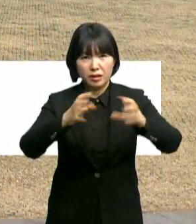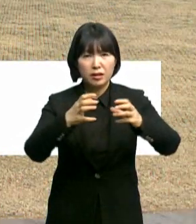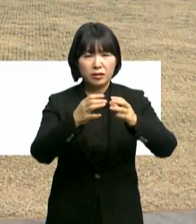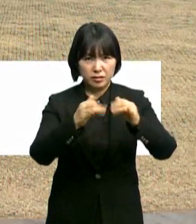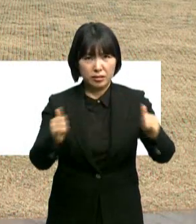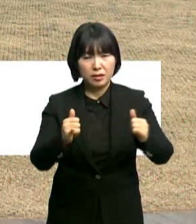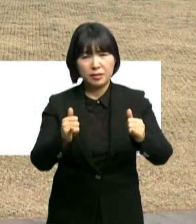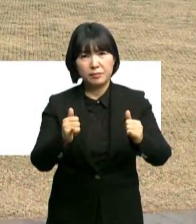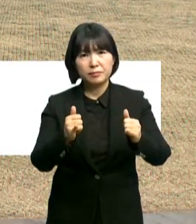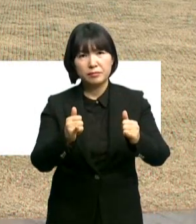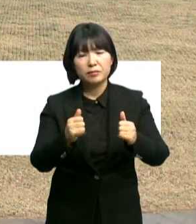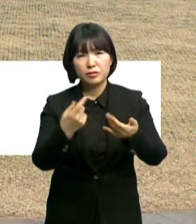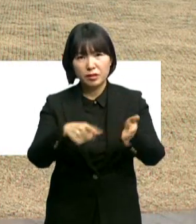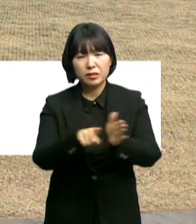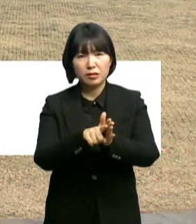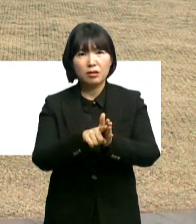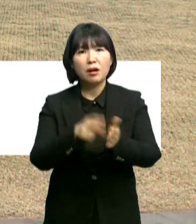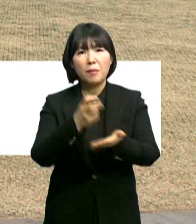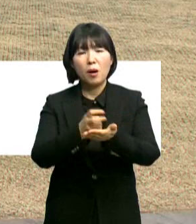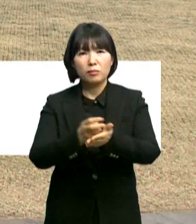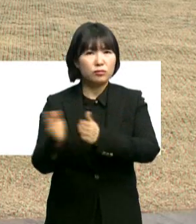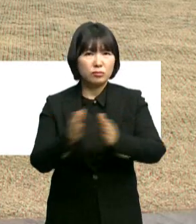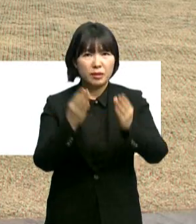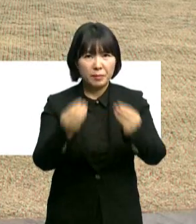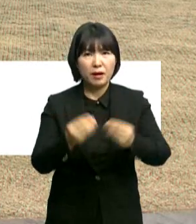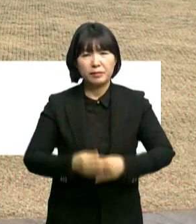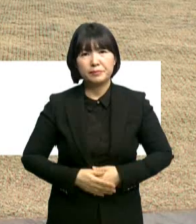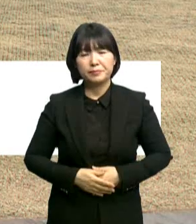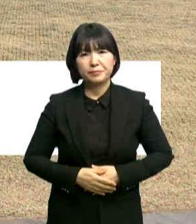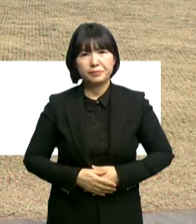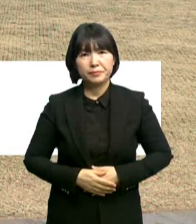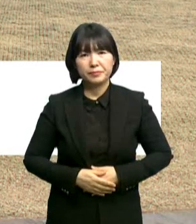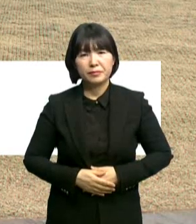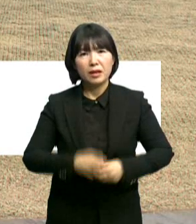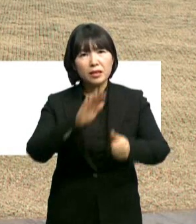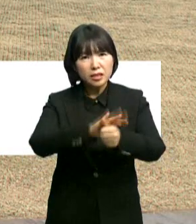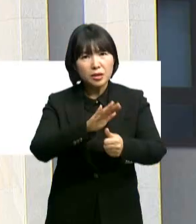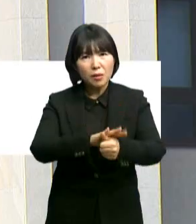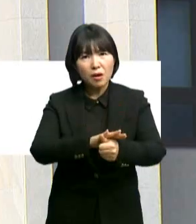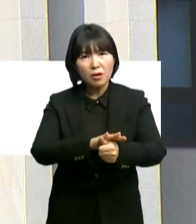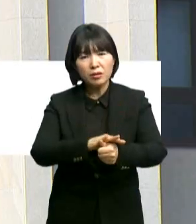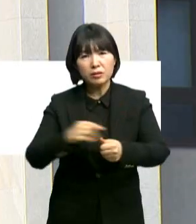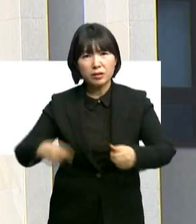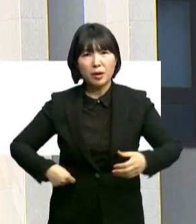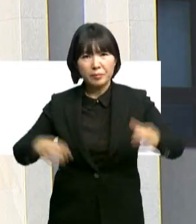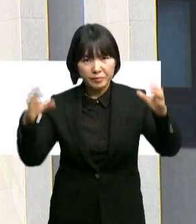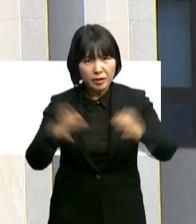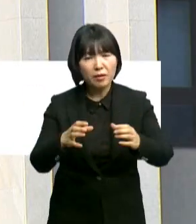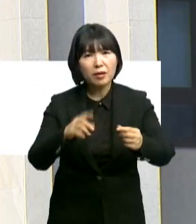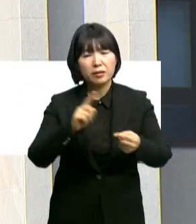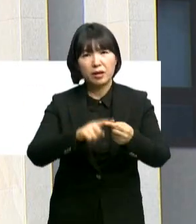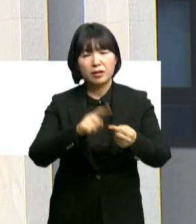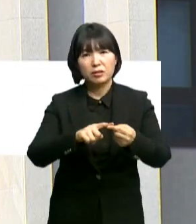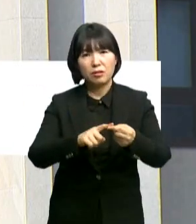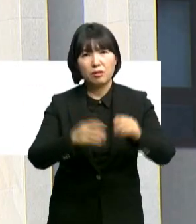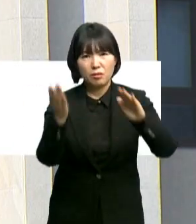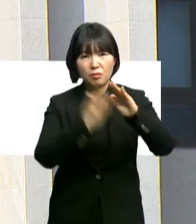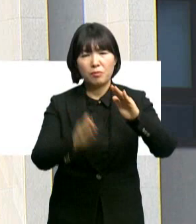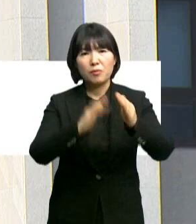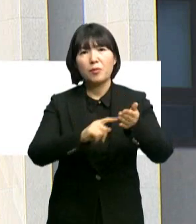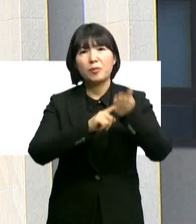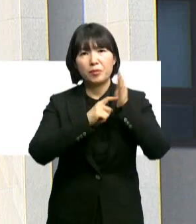마련했습니다. 인천시는 29일 인천시 재외동포 지원협력에 관한 조례가 공포 시행됐다고